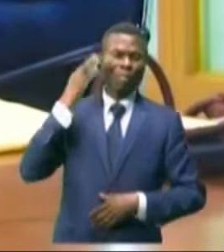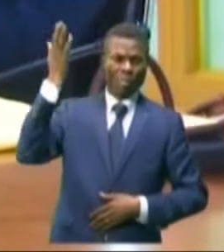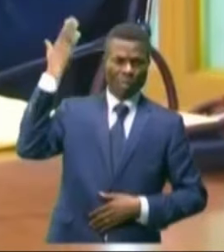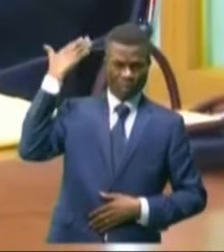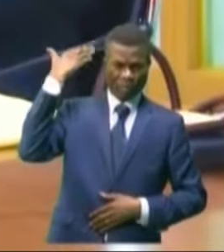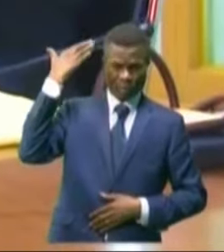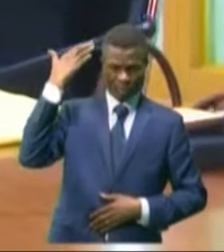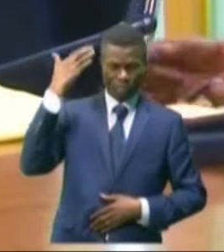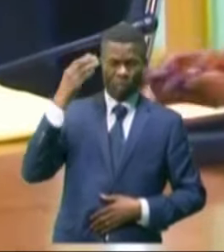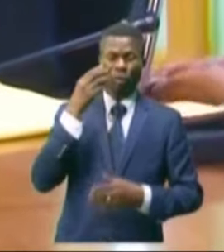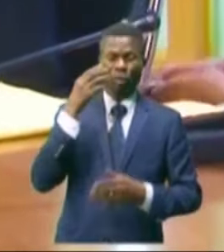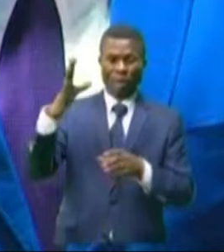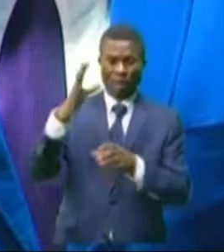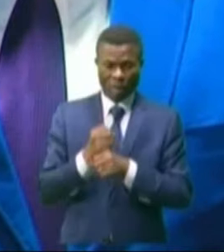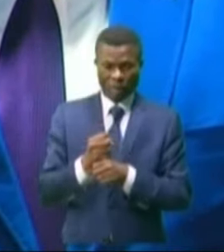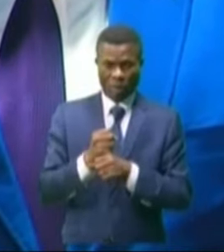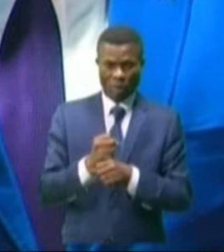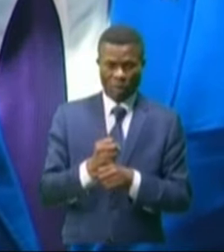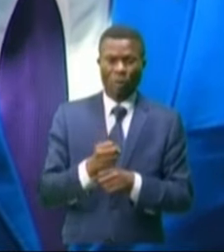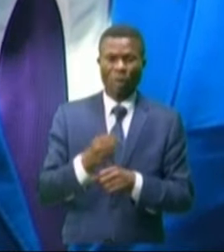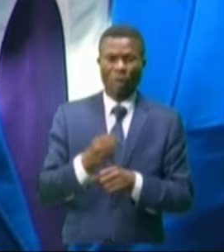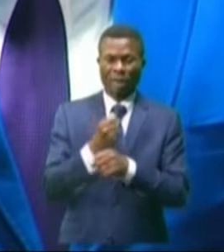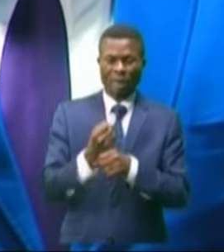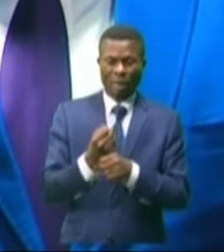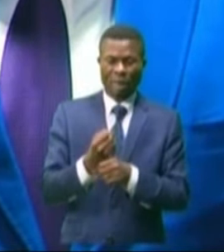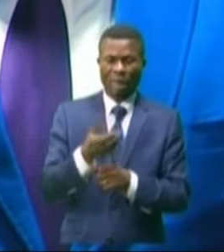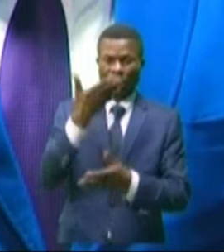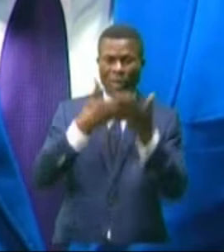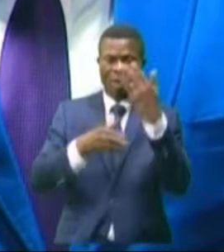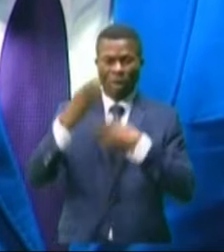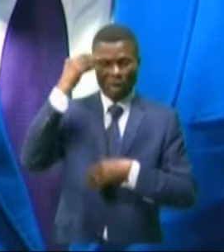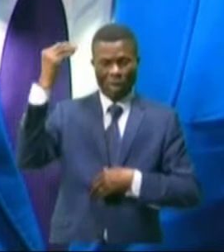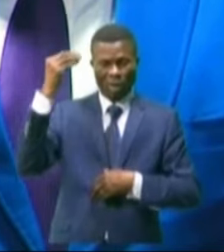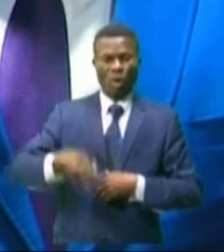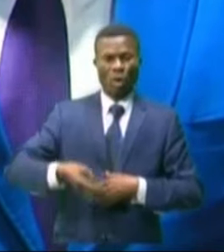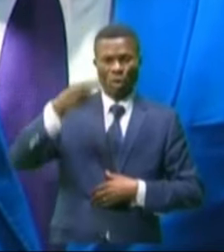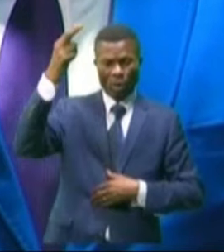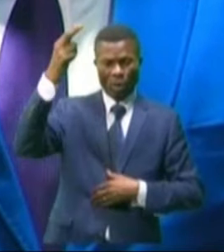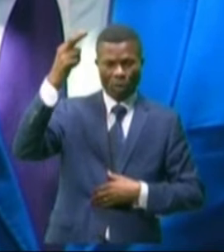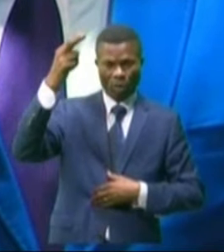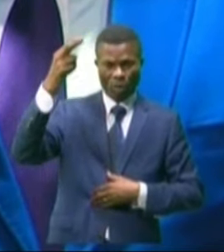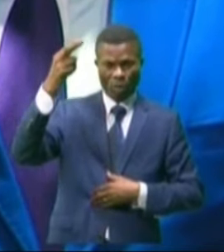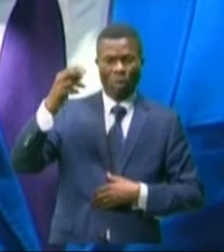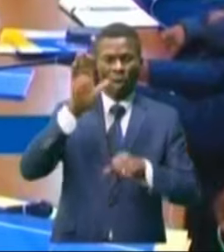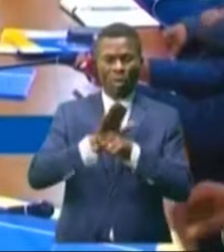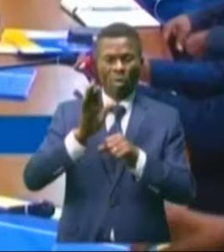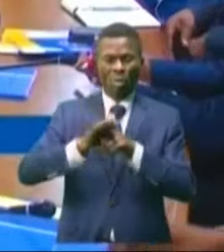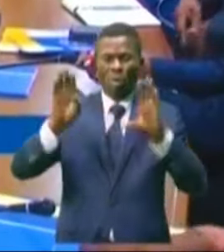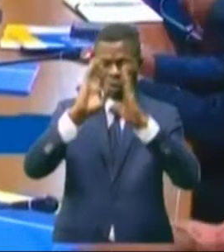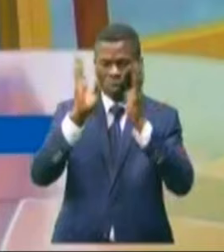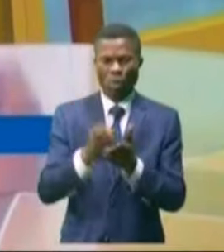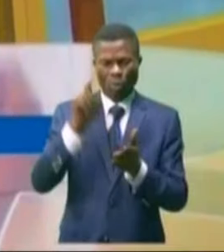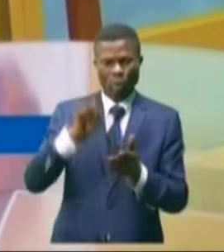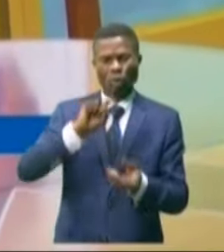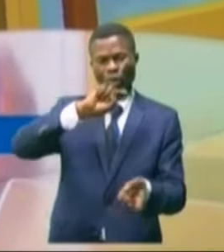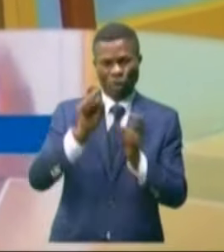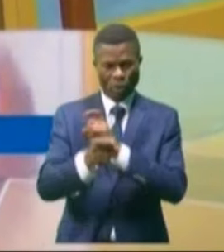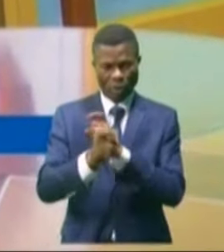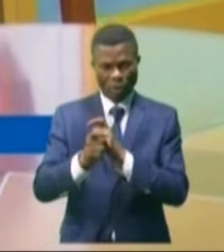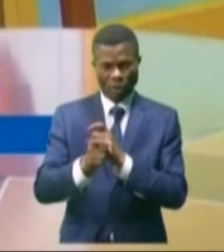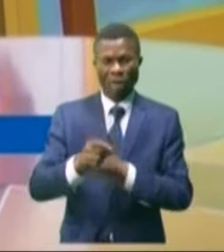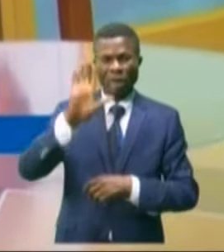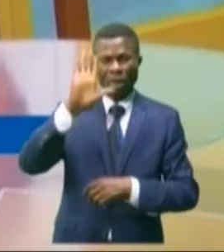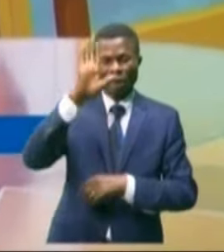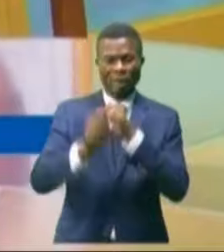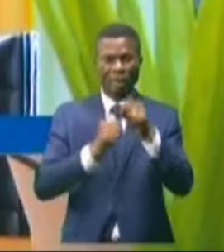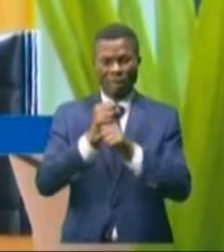la perception des mauvais fonctionnements des échanges au niveau intracommunautaire puissent changer. Au seuil du deuxième quinquennat de